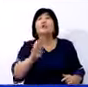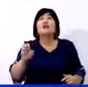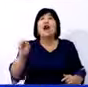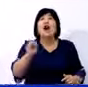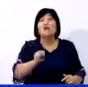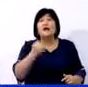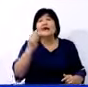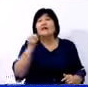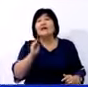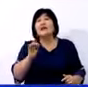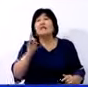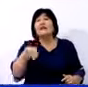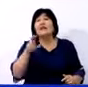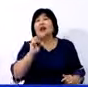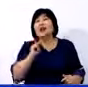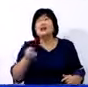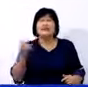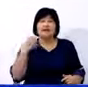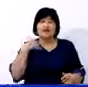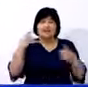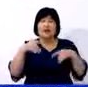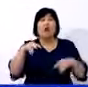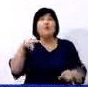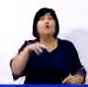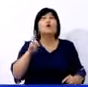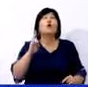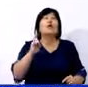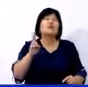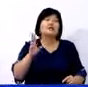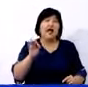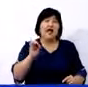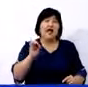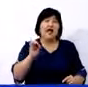и шеф-редактор телеканала «Кызыларда» Мольдер Кулмурзаев.